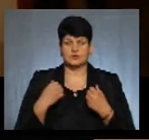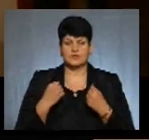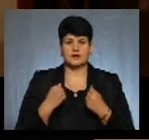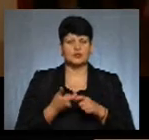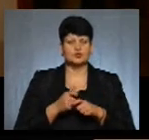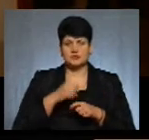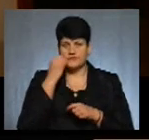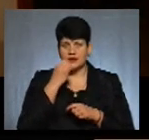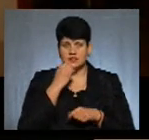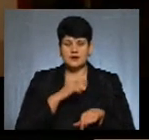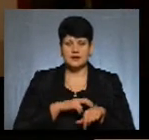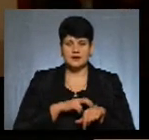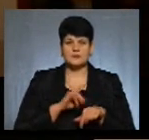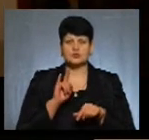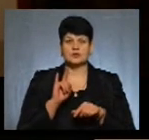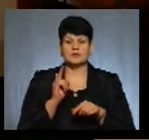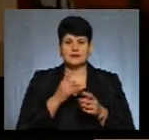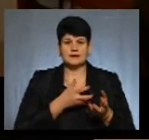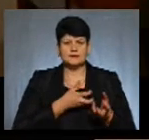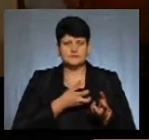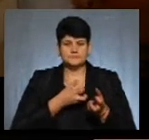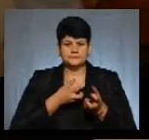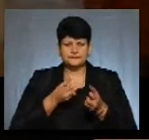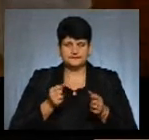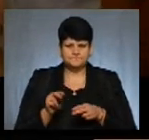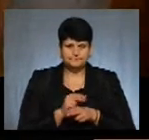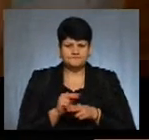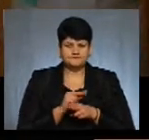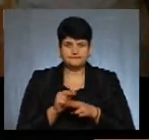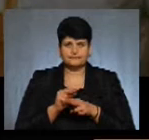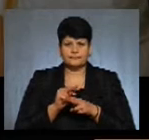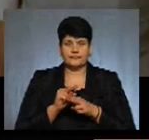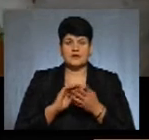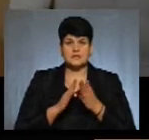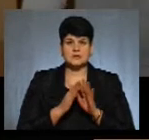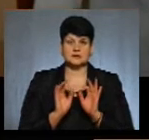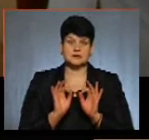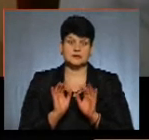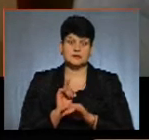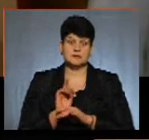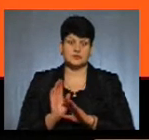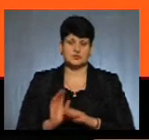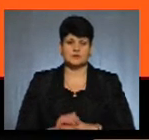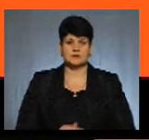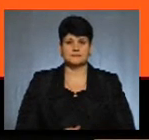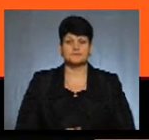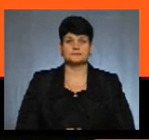дуже вдячна лікарям, що вони дитину витягають і стан стабілізується дитини.